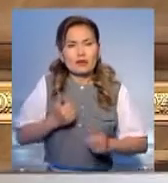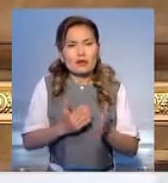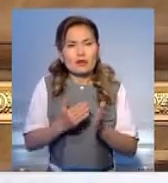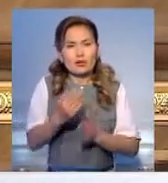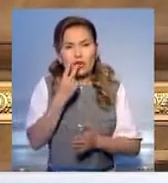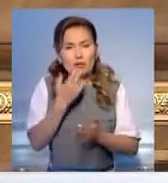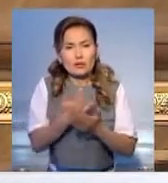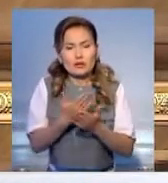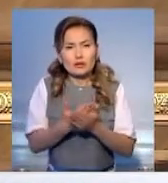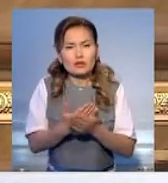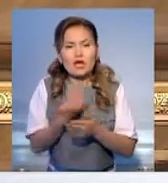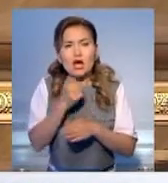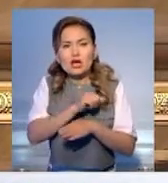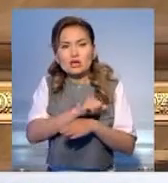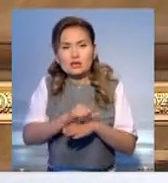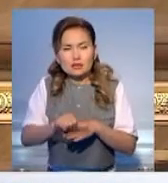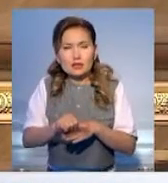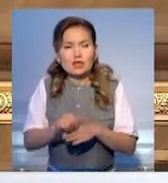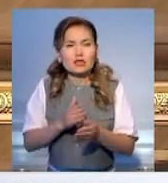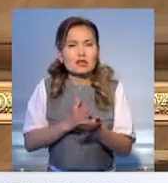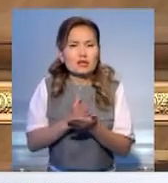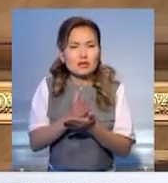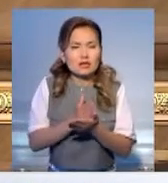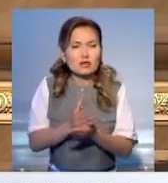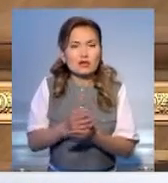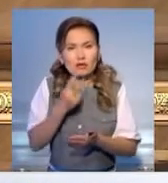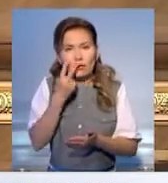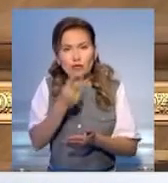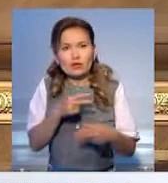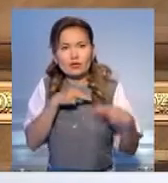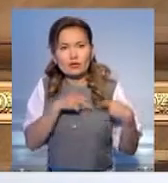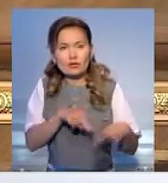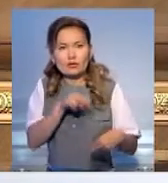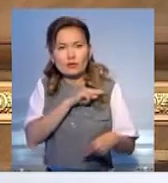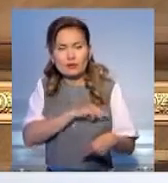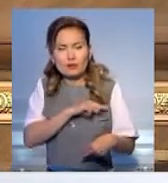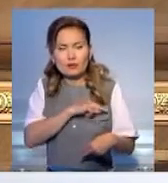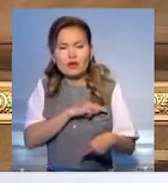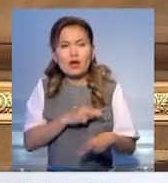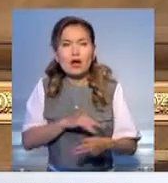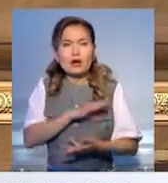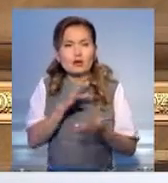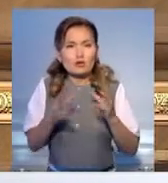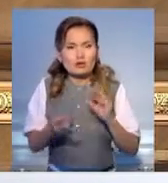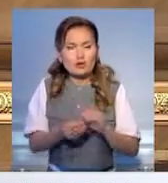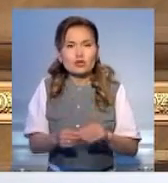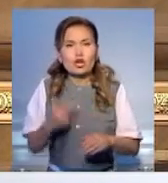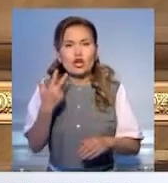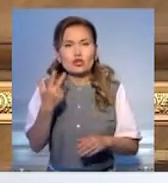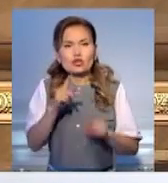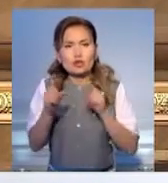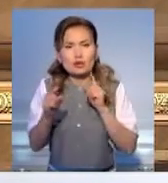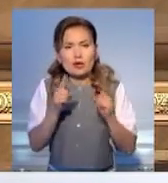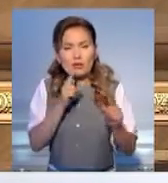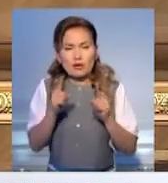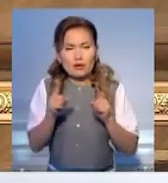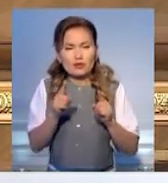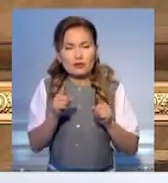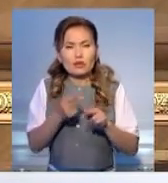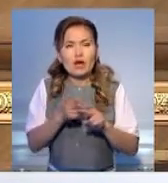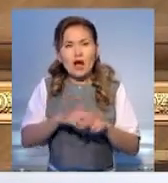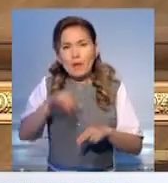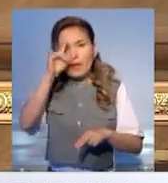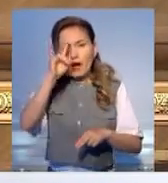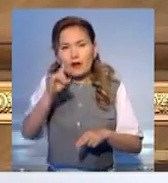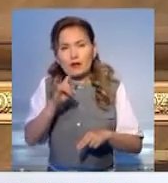және сыртқы саясаттағы ерен еңбегінің нақты көрсеткіші. Сонымен бірге, 3-ші сессия кезінде